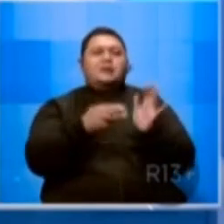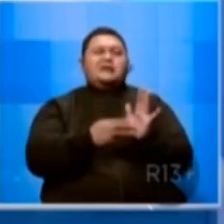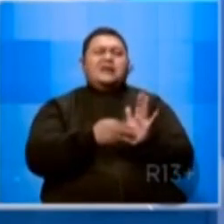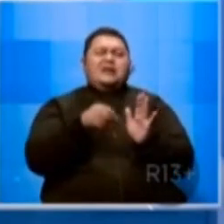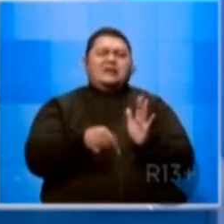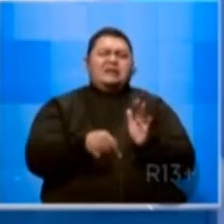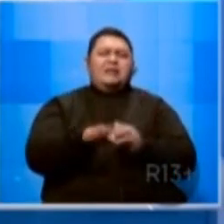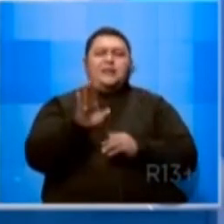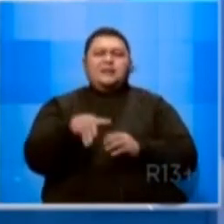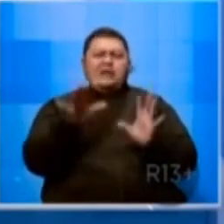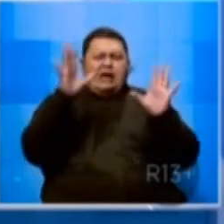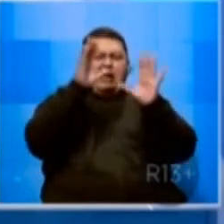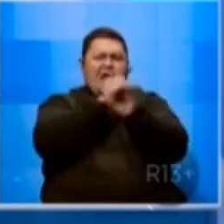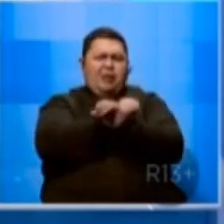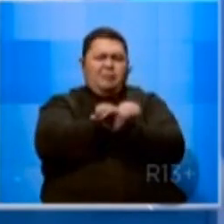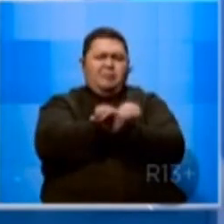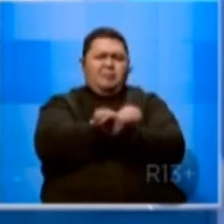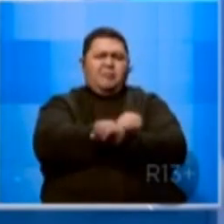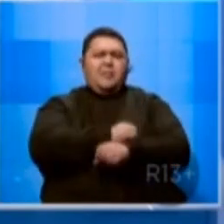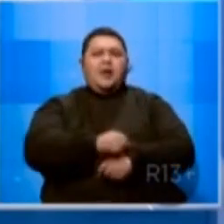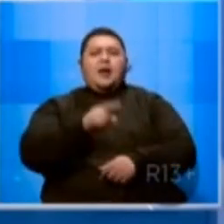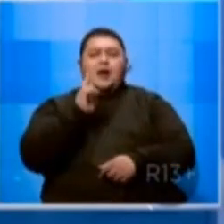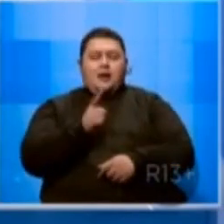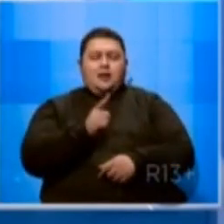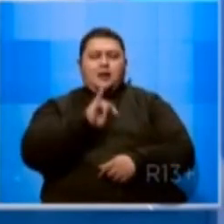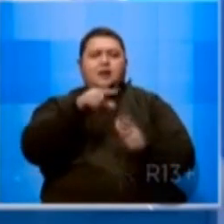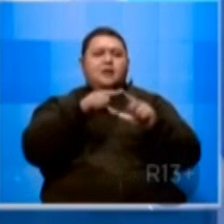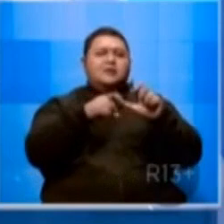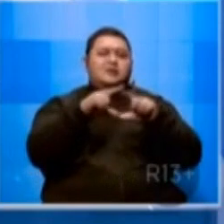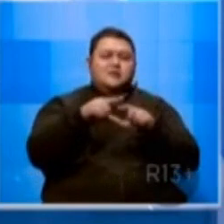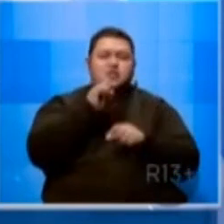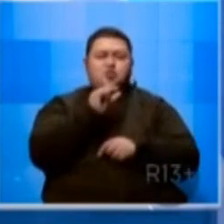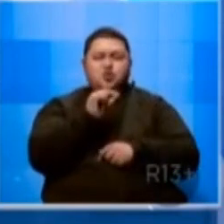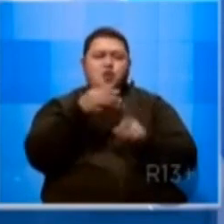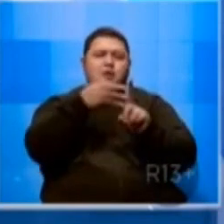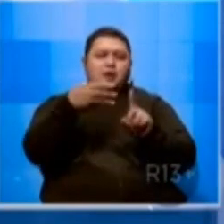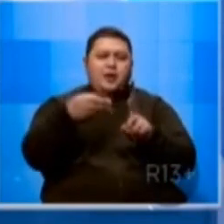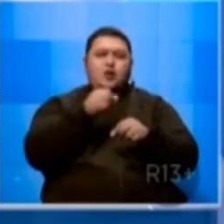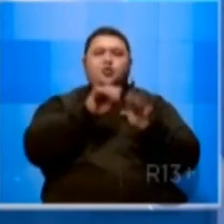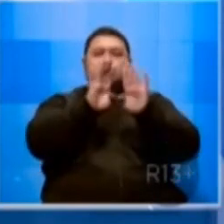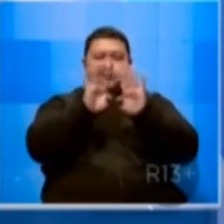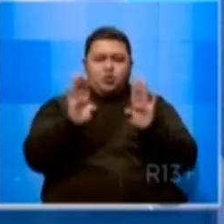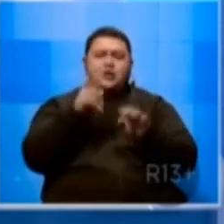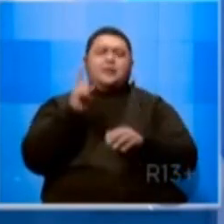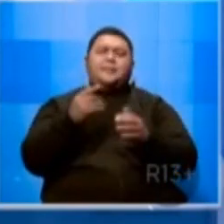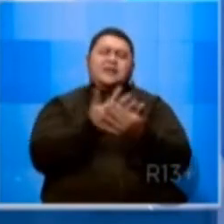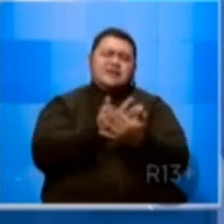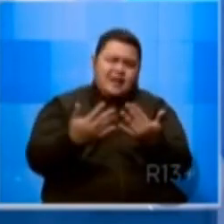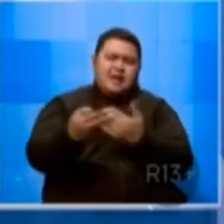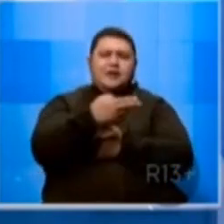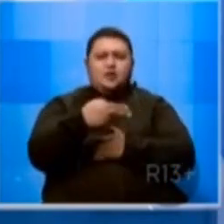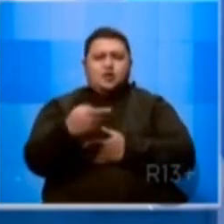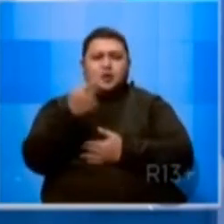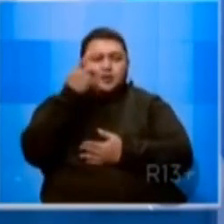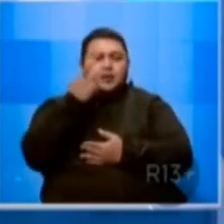masih menjadi gelap gulita bayangkan untuk membuat kasus ini ditemukan masyarakat Indonesia ternyata